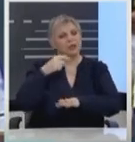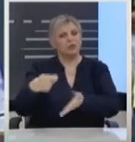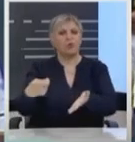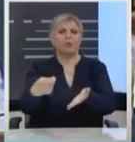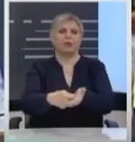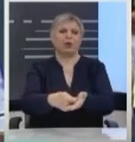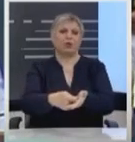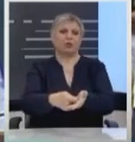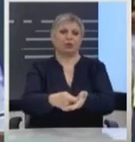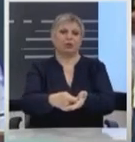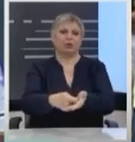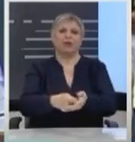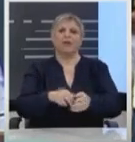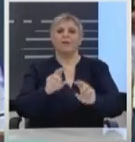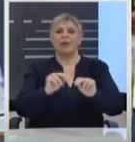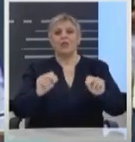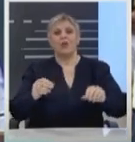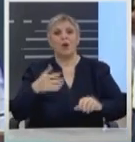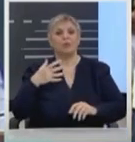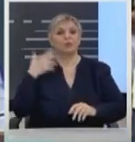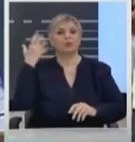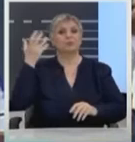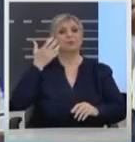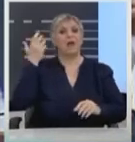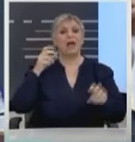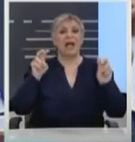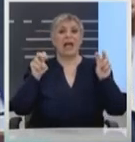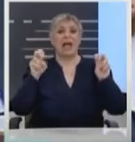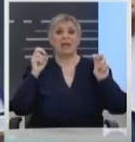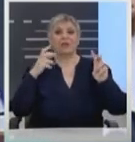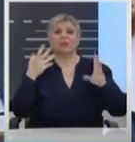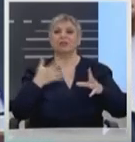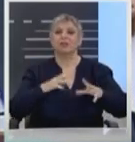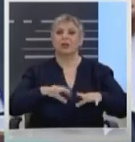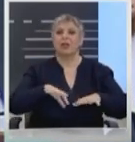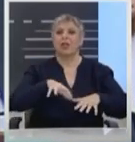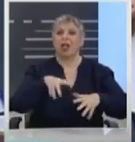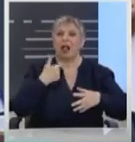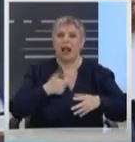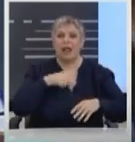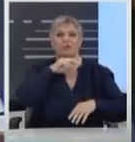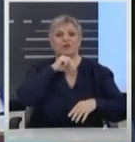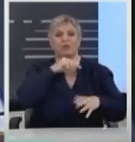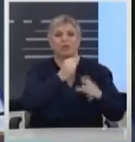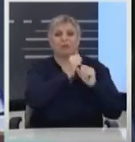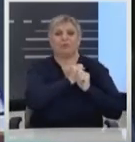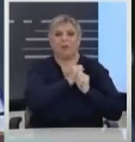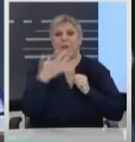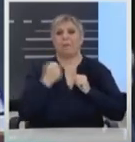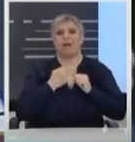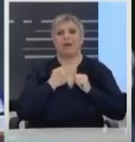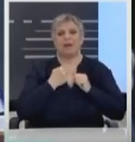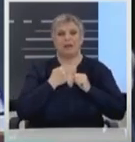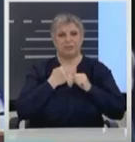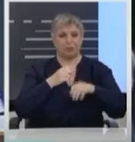δείτε. Αυτά ενδεχομένως εσείς να θεωρείτε ότι είναι γνωστά. Ενδεχομένως. Ενδεχομένως επίσης